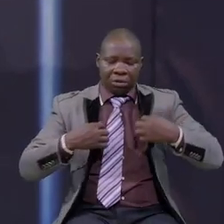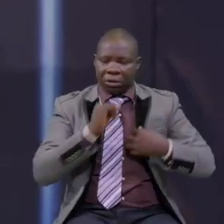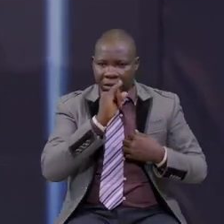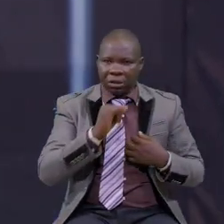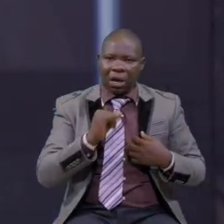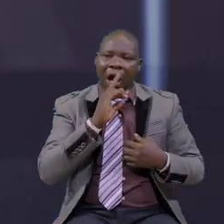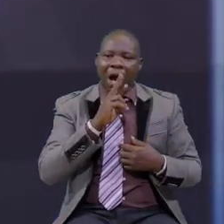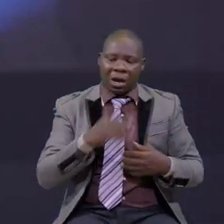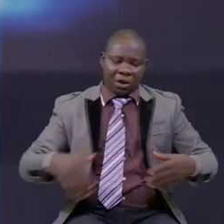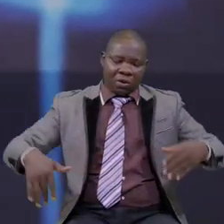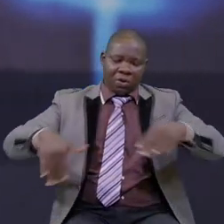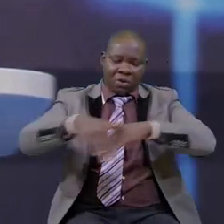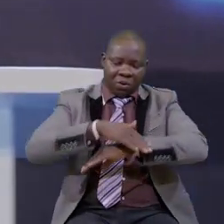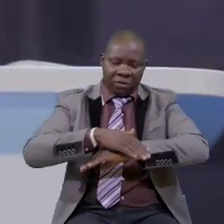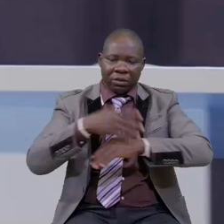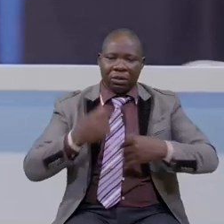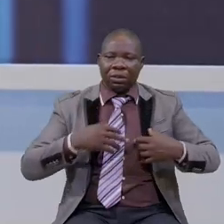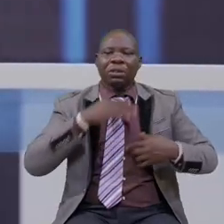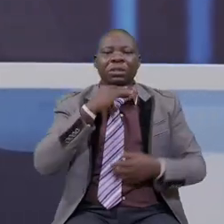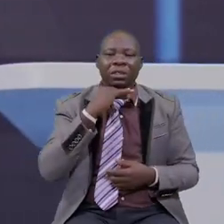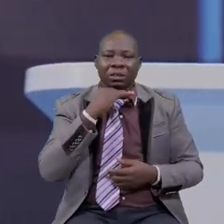porte couvre la saleté,